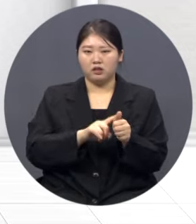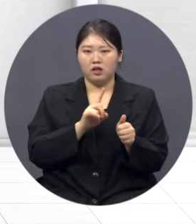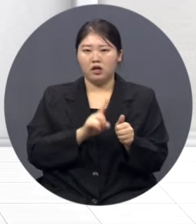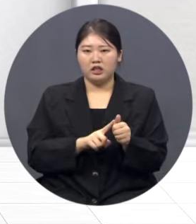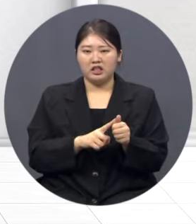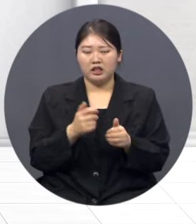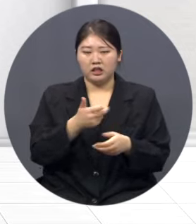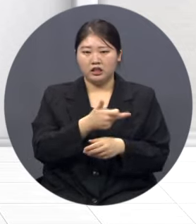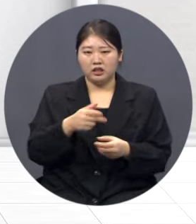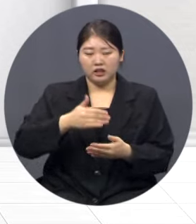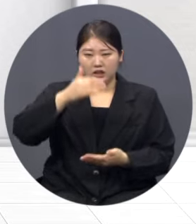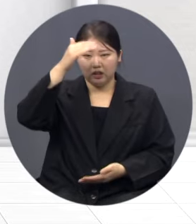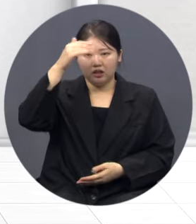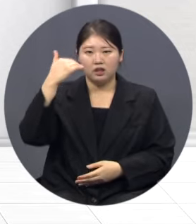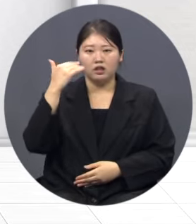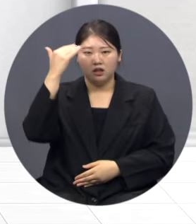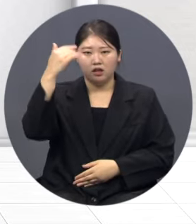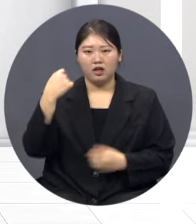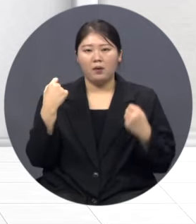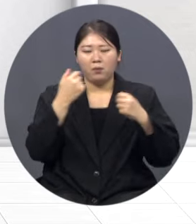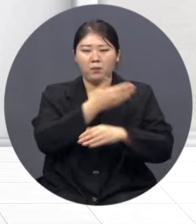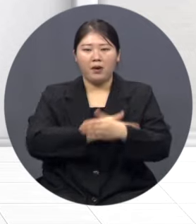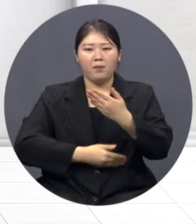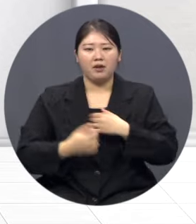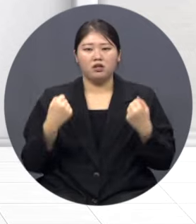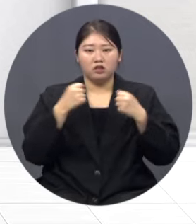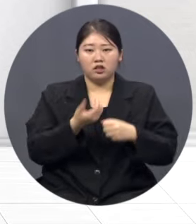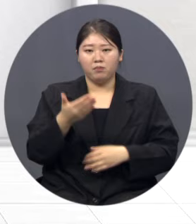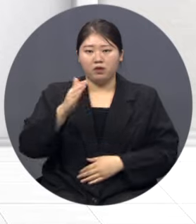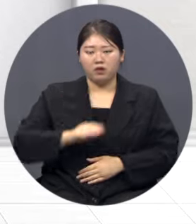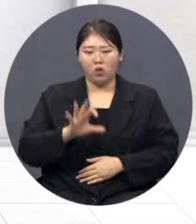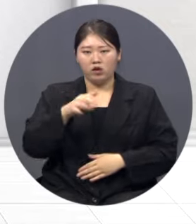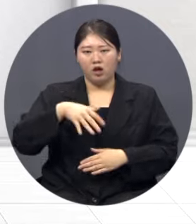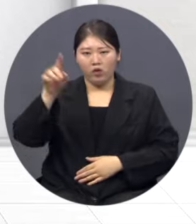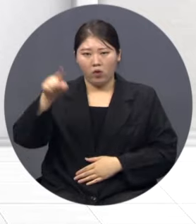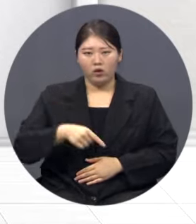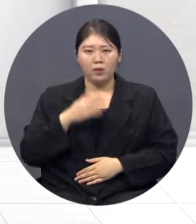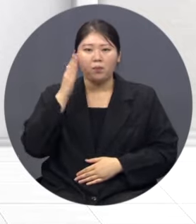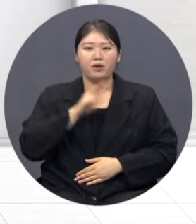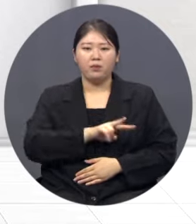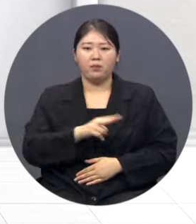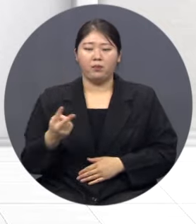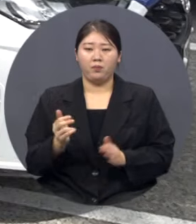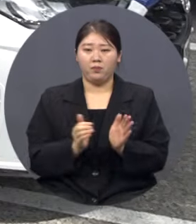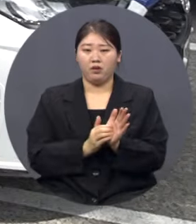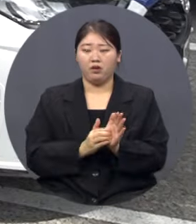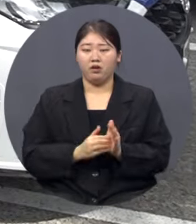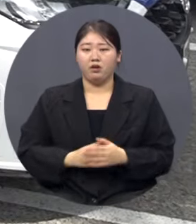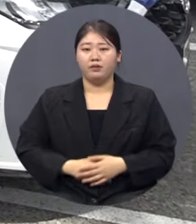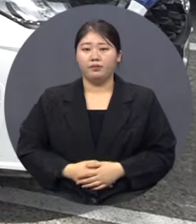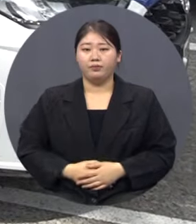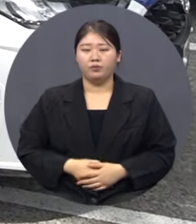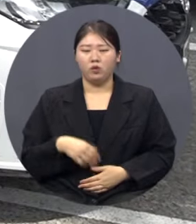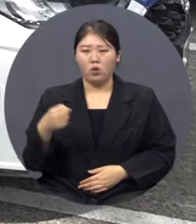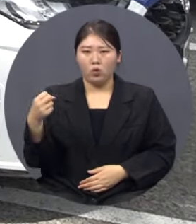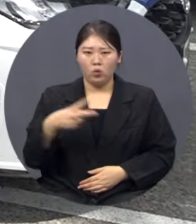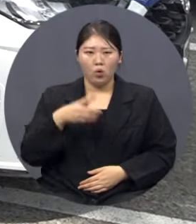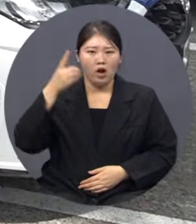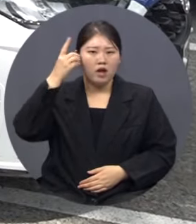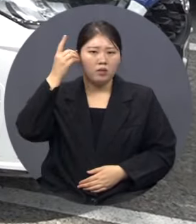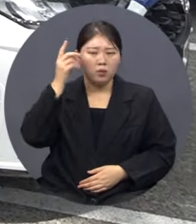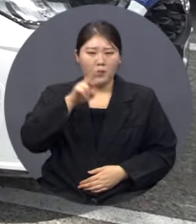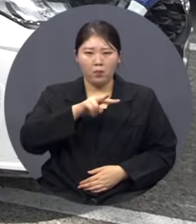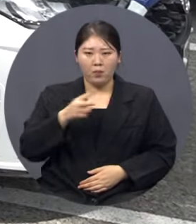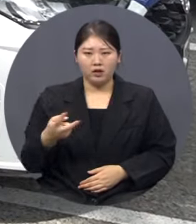반팔 셔츠를 입었었는데 화장실에 다녀온 뒤에는 파란색 셔츠로 바뀐 겁니다. 이들은 또 휴대전화까지